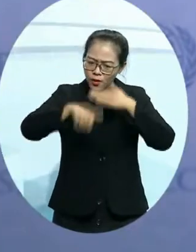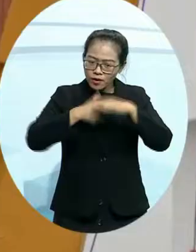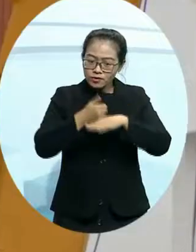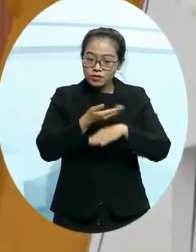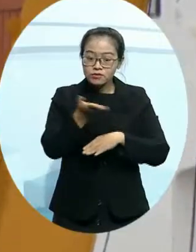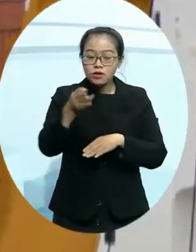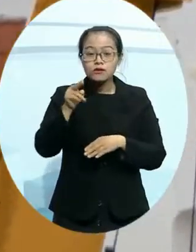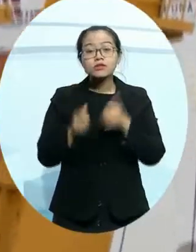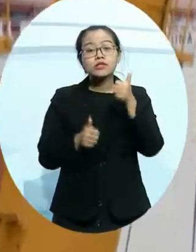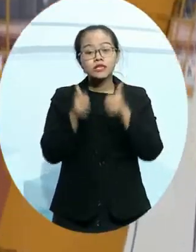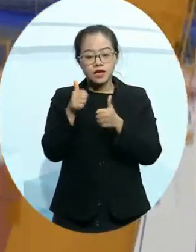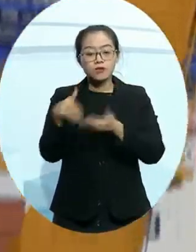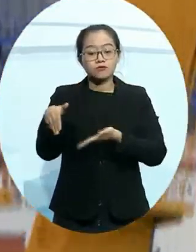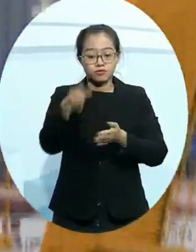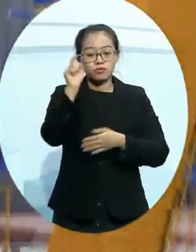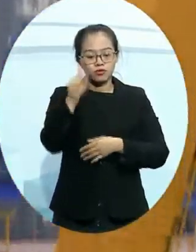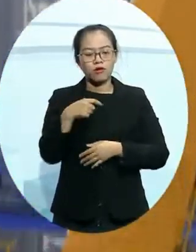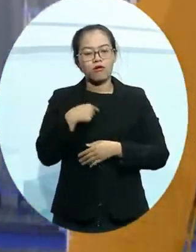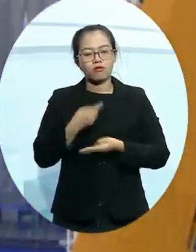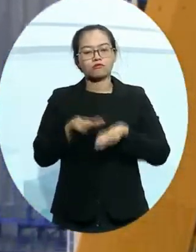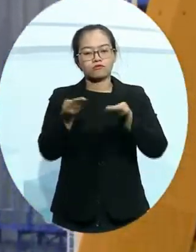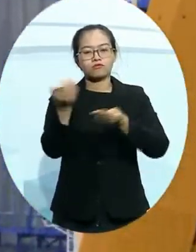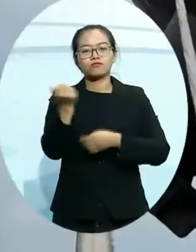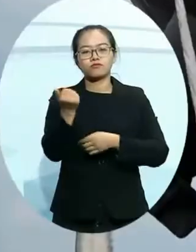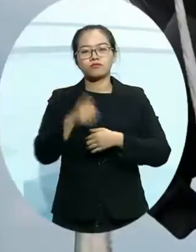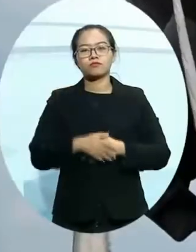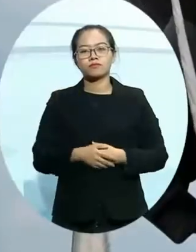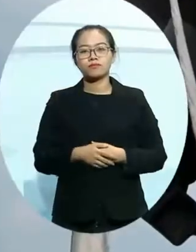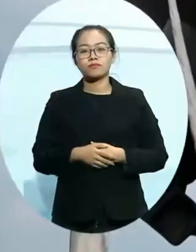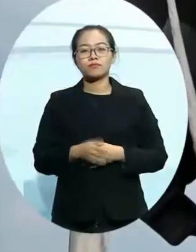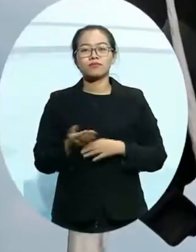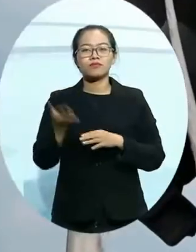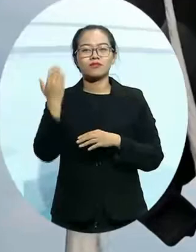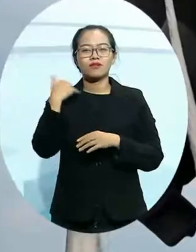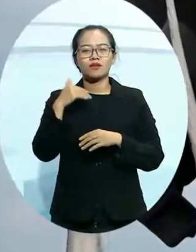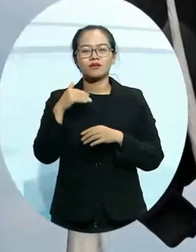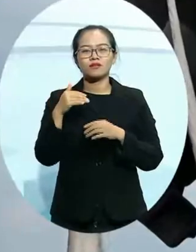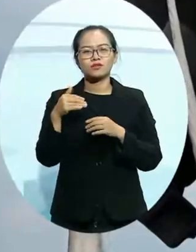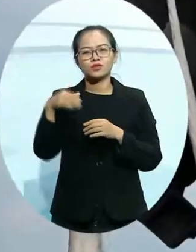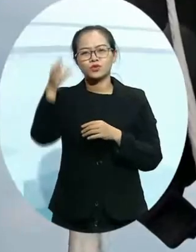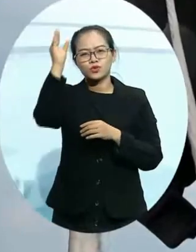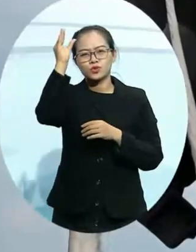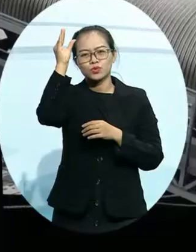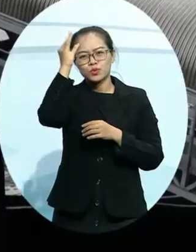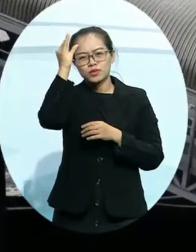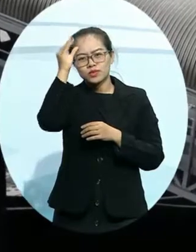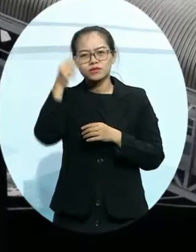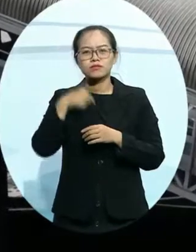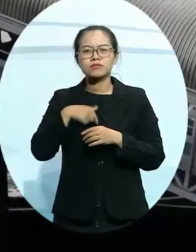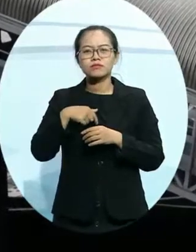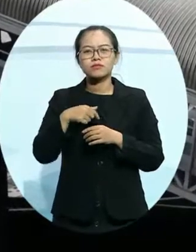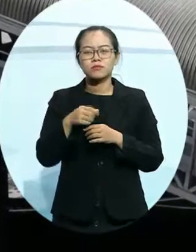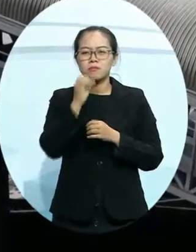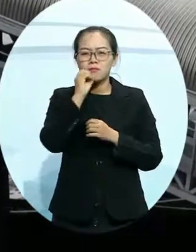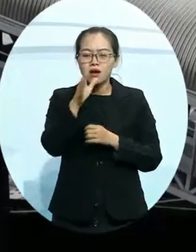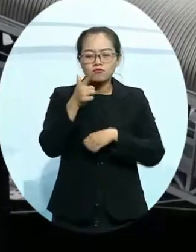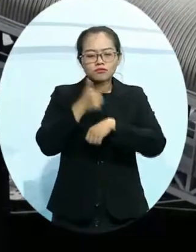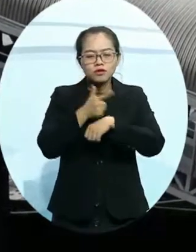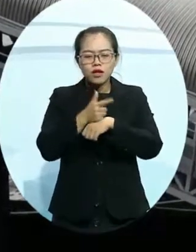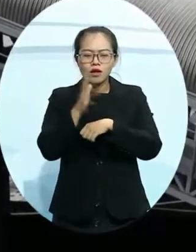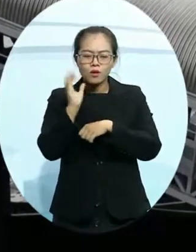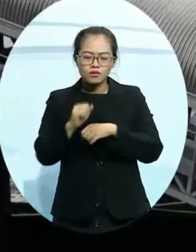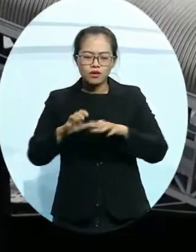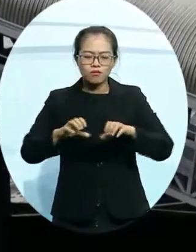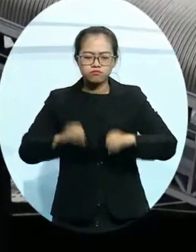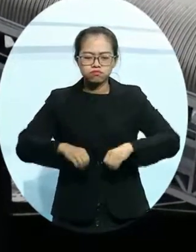hành lang này được thiết lập. Trước đó, cùng ngày, Ngoại trưởng Thổ Nhĩ Kỳ Mevlut Cavusoglu nói rằng có thể mất một thời gian để tháo gỡ thủy lôi ở các cảng